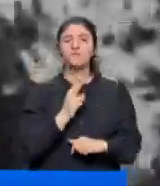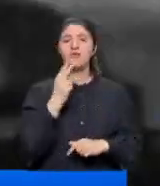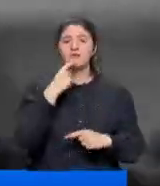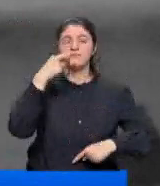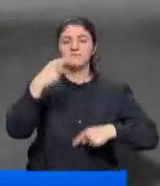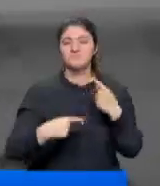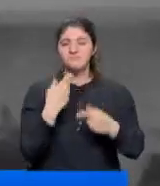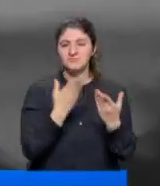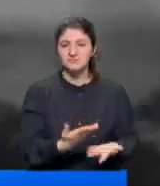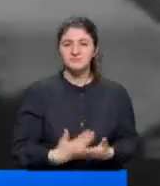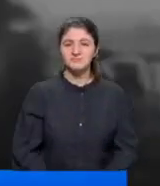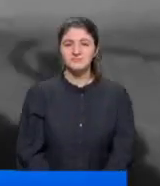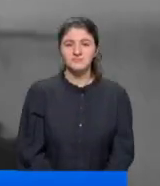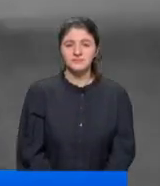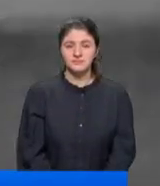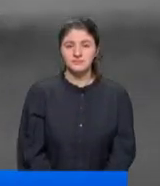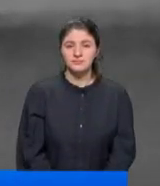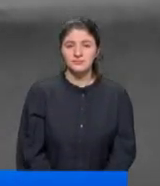107 yılı